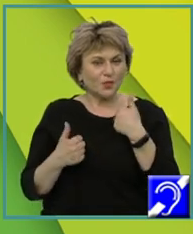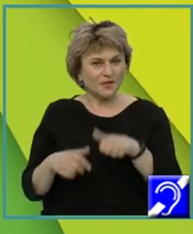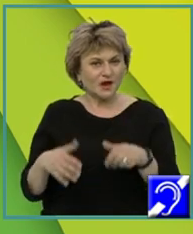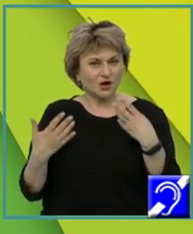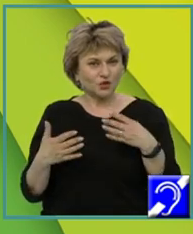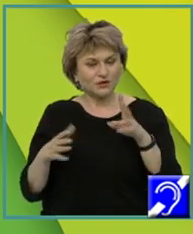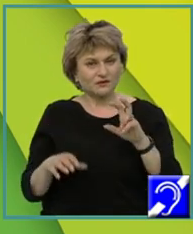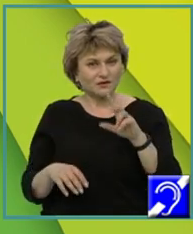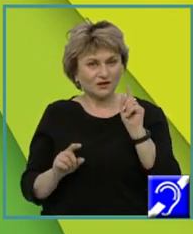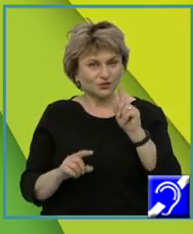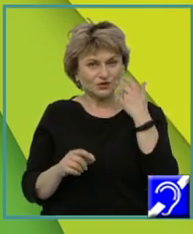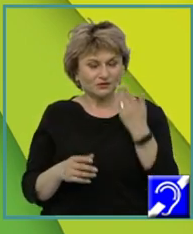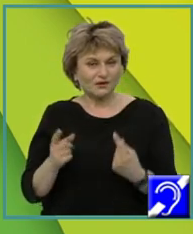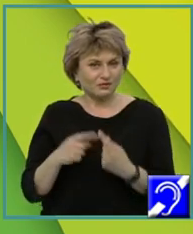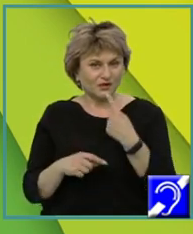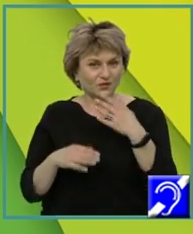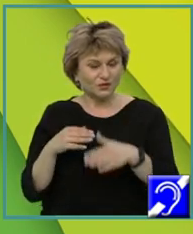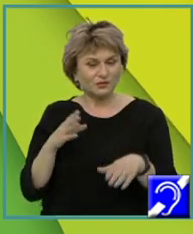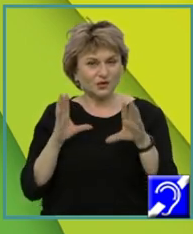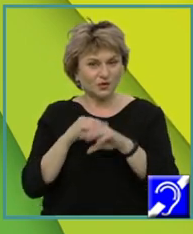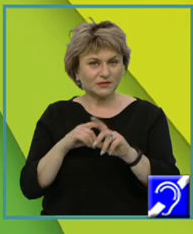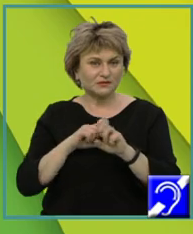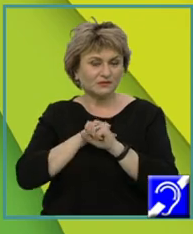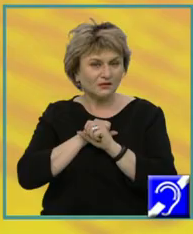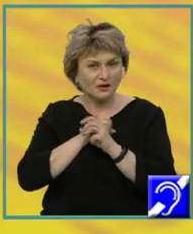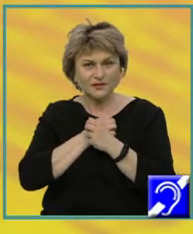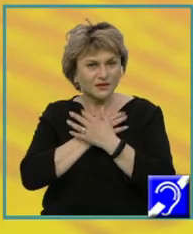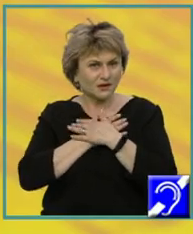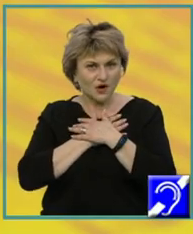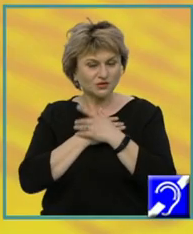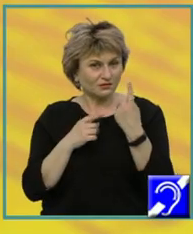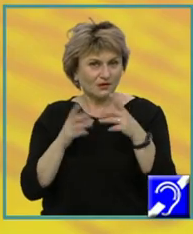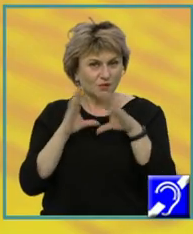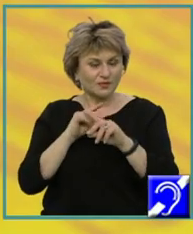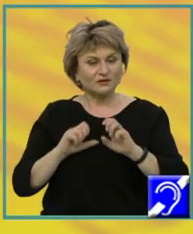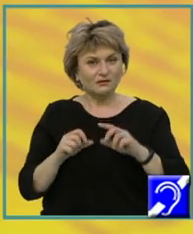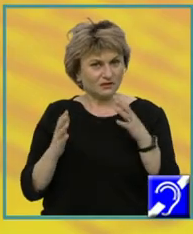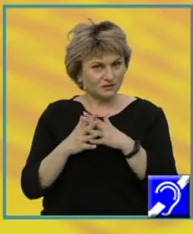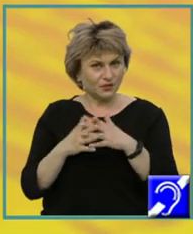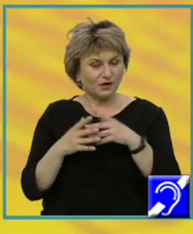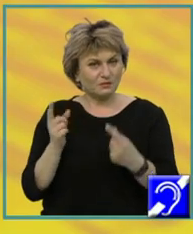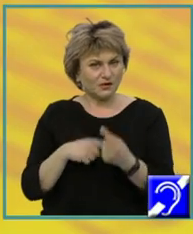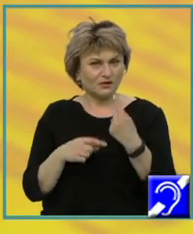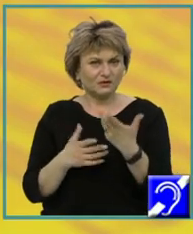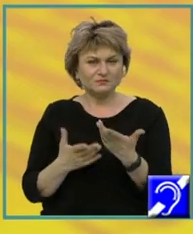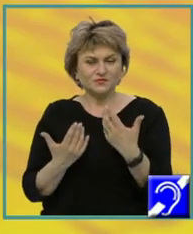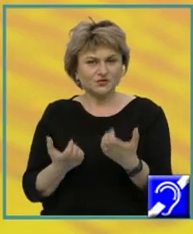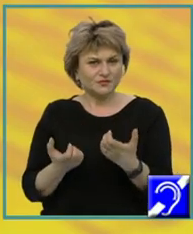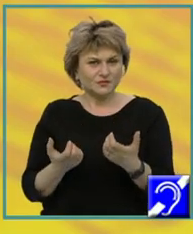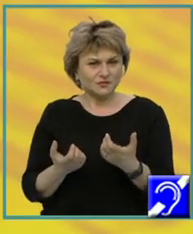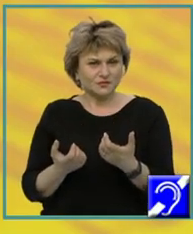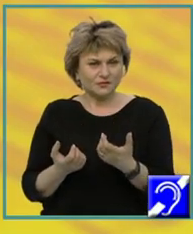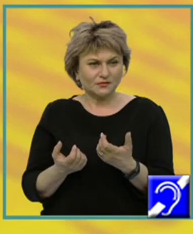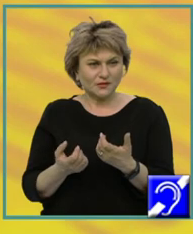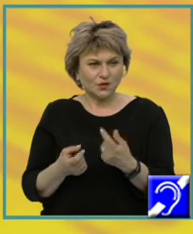1930 atunci când apare Ultima noapte de dragoste întâia noapte de război apare și Baltagul două romane la antipod